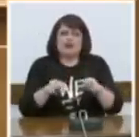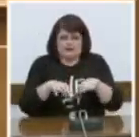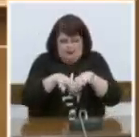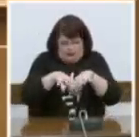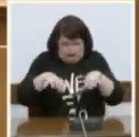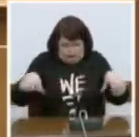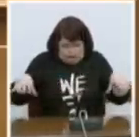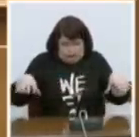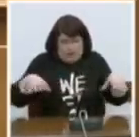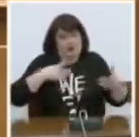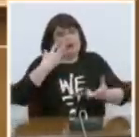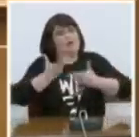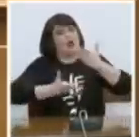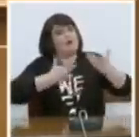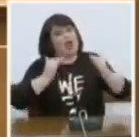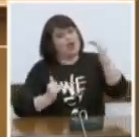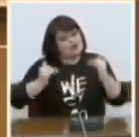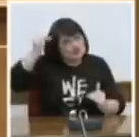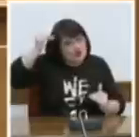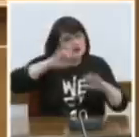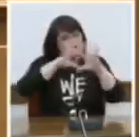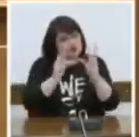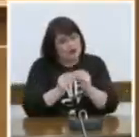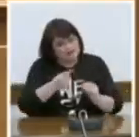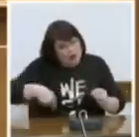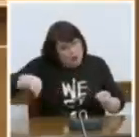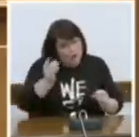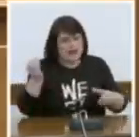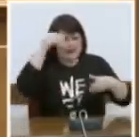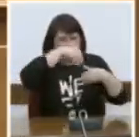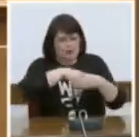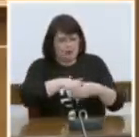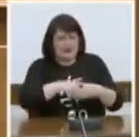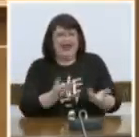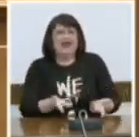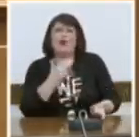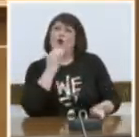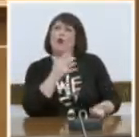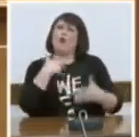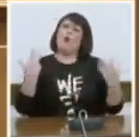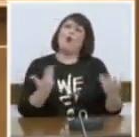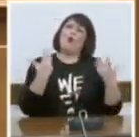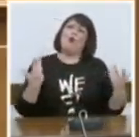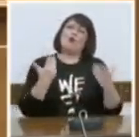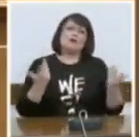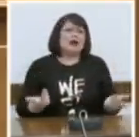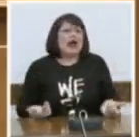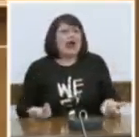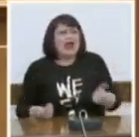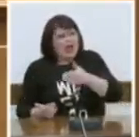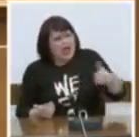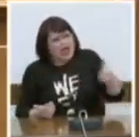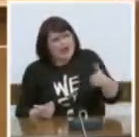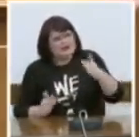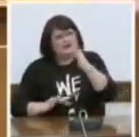λόγια ωραία για τις ανισότητες και τη συμπερίληψη. Τα ακούσαμε. Προσπαθείτε να κλέψετε την ορολογία της αριστερής προοδευτικής πολιτικής και αυτό